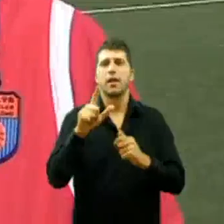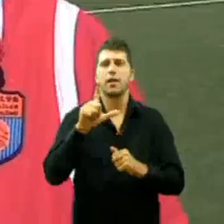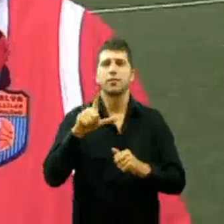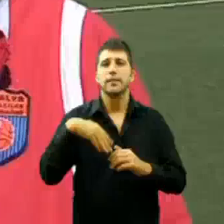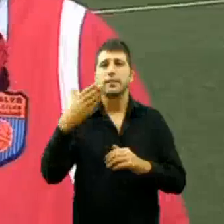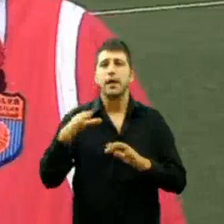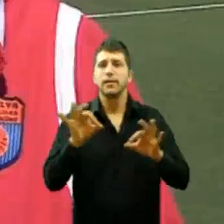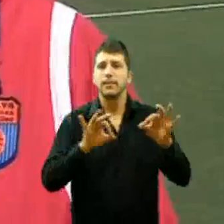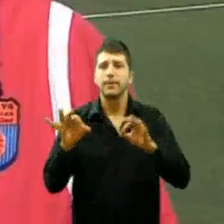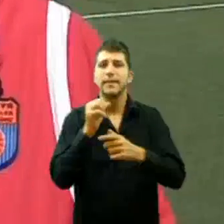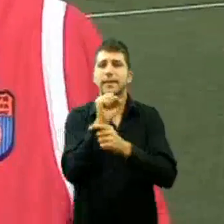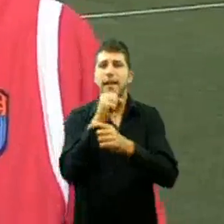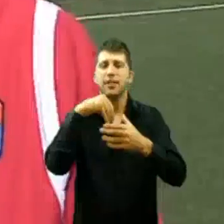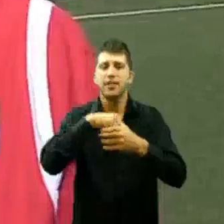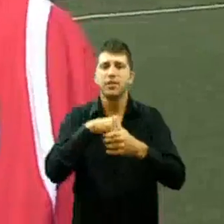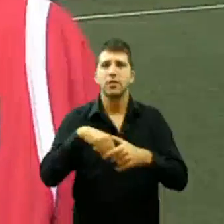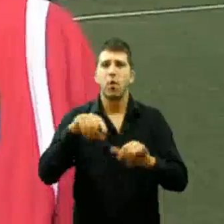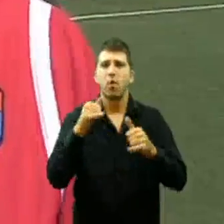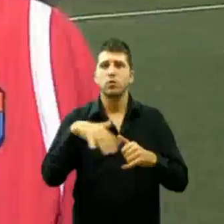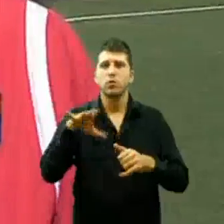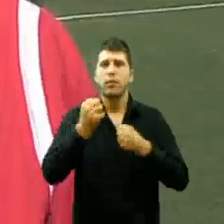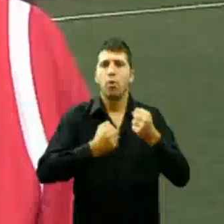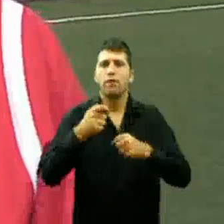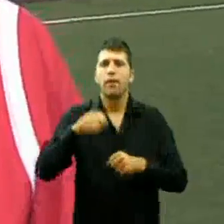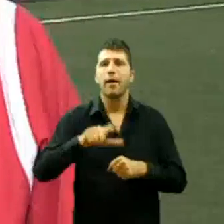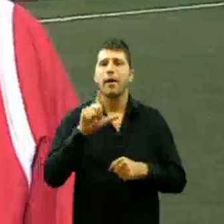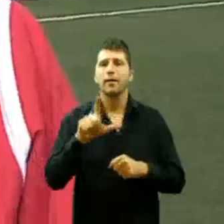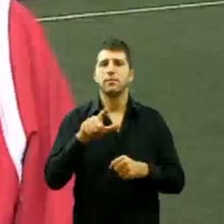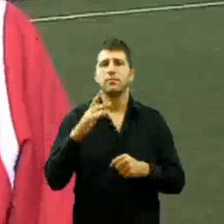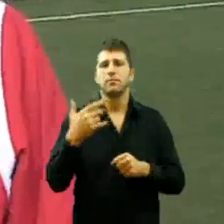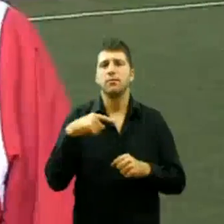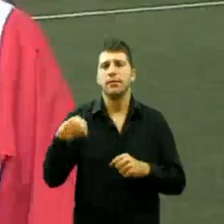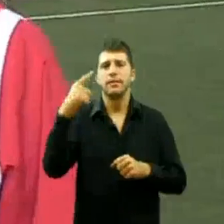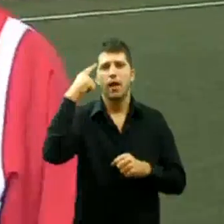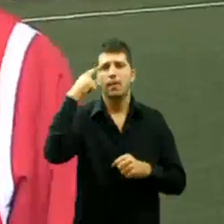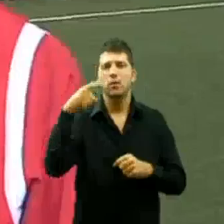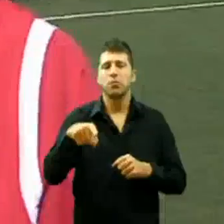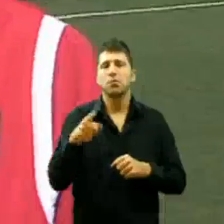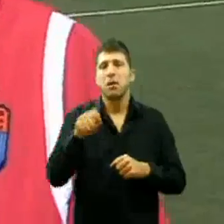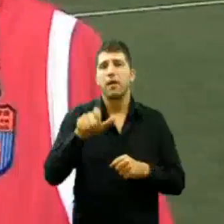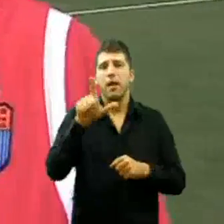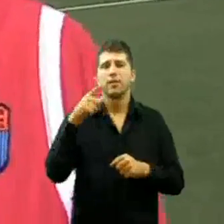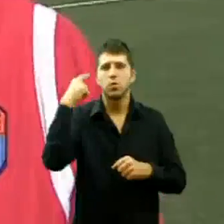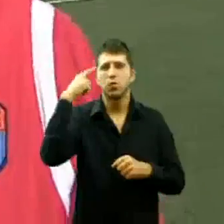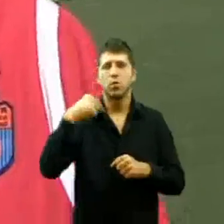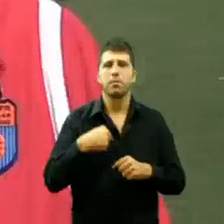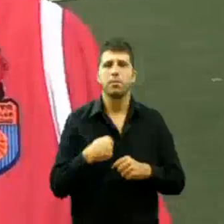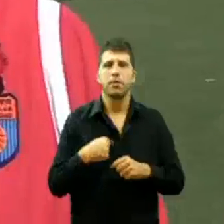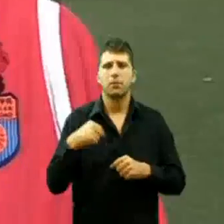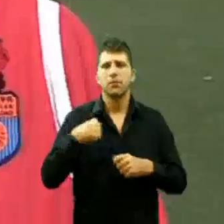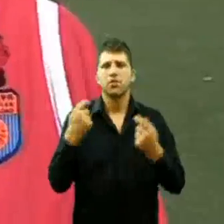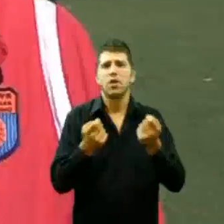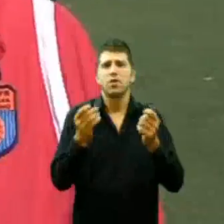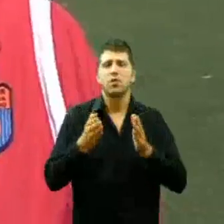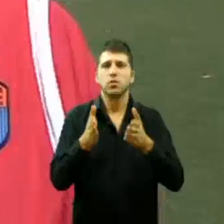teknik olarak oyuncuları biraz daha motive edeceğiz. Herhalde onu tahmin ediyorum. Öyle yapmamız gerektiğini düşünüyorum. Biz çalışıyoruz.